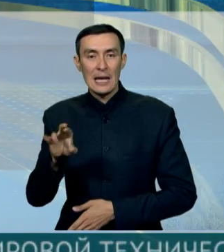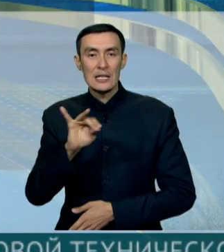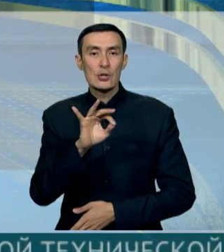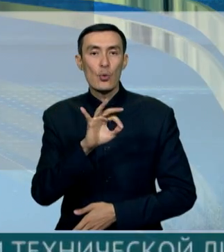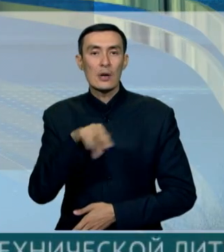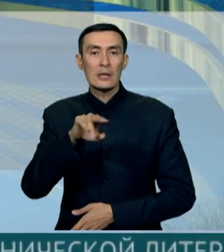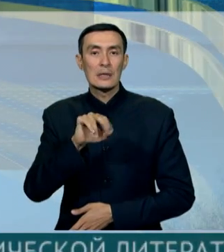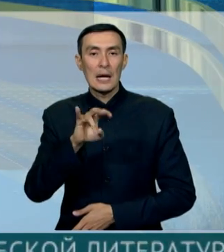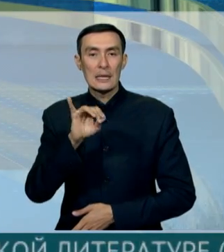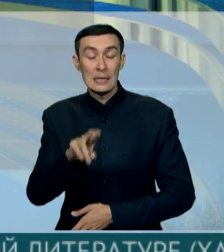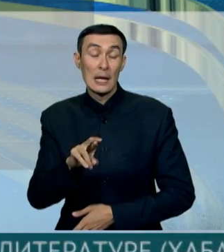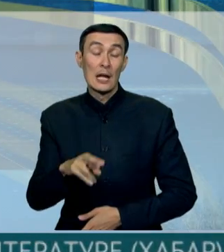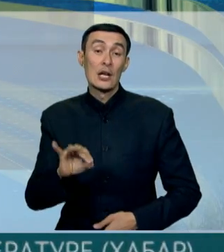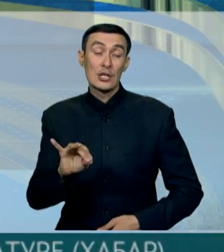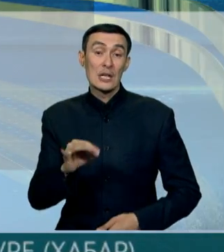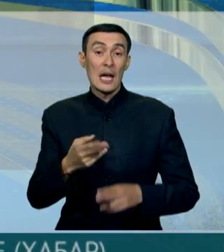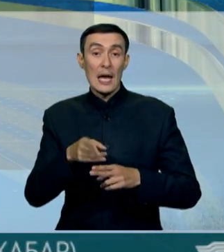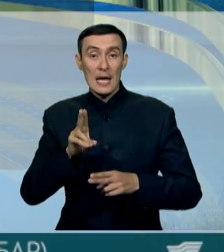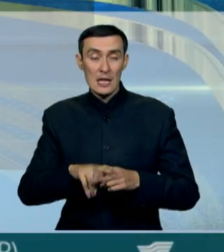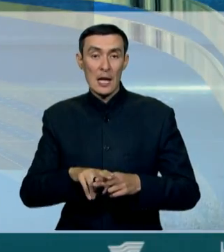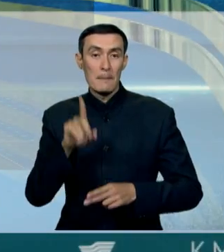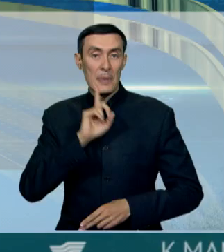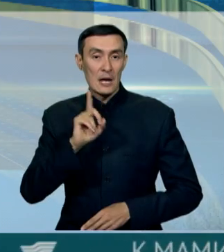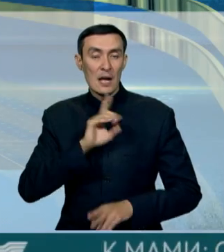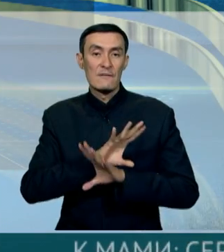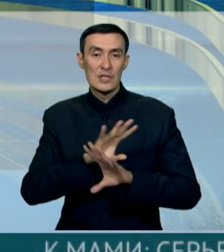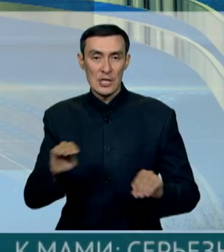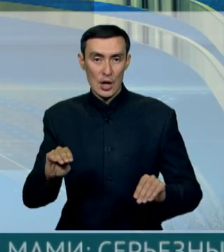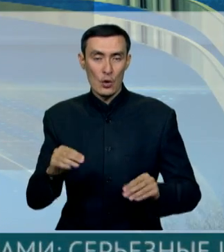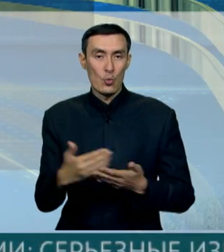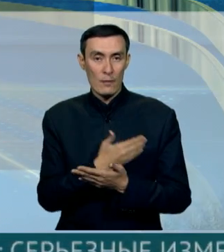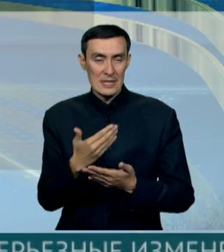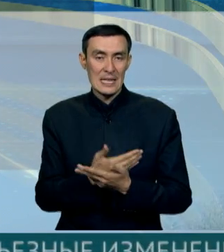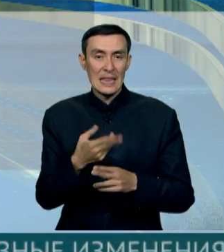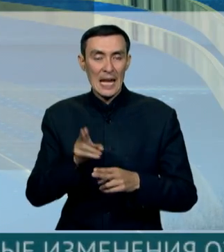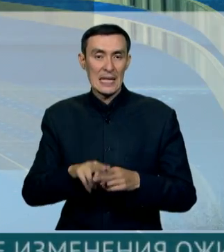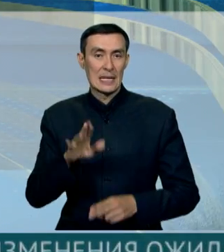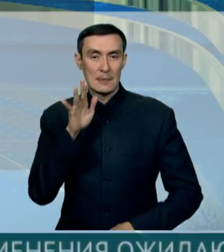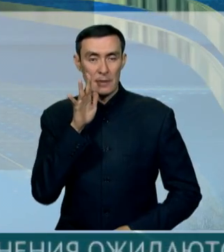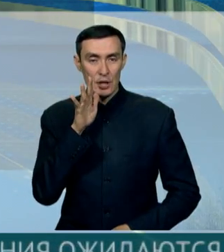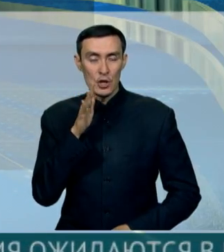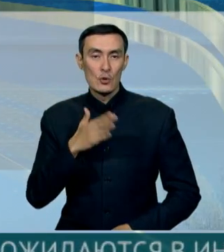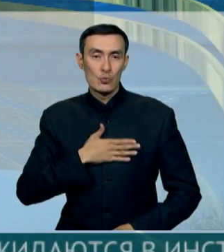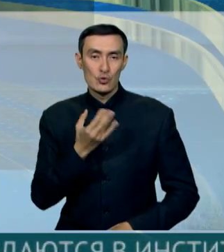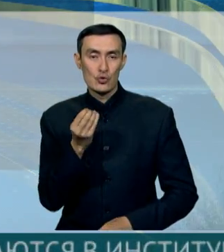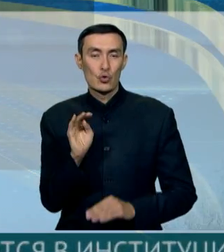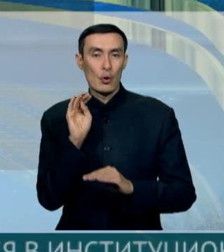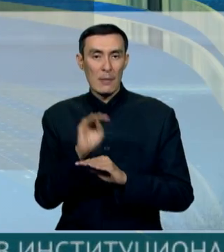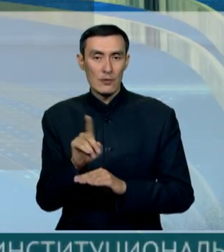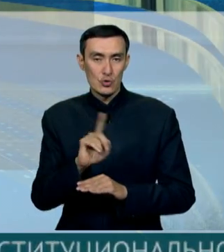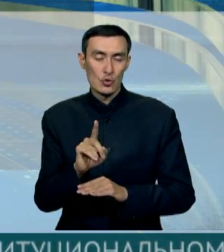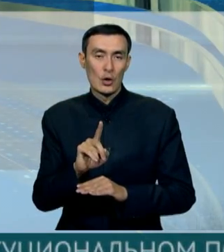Иордании. Собственно, это все новости на данный момент. Я еще добавлю, что